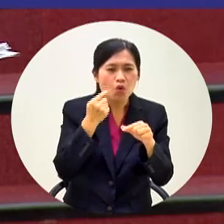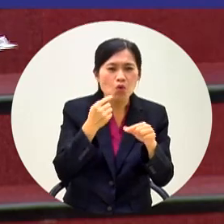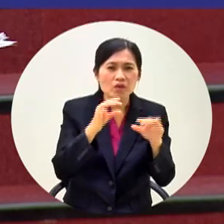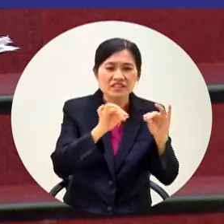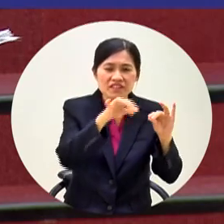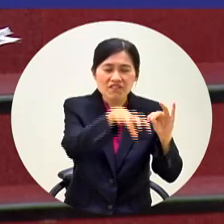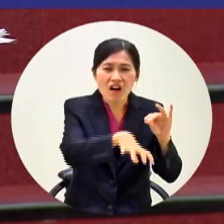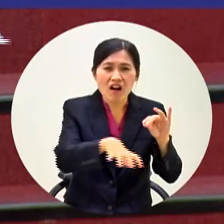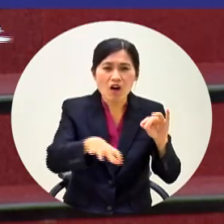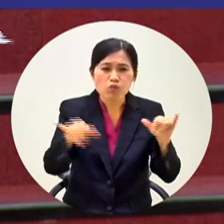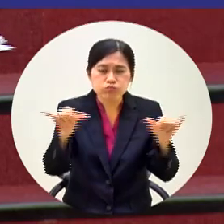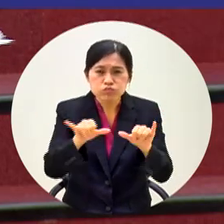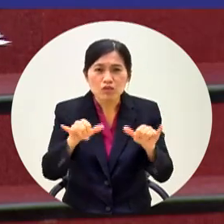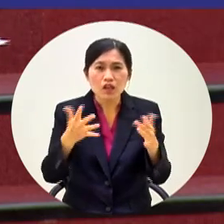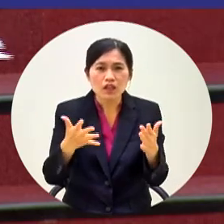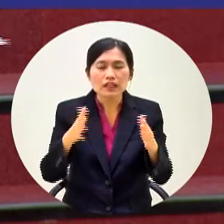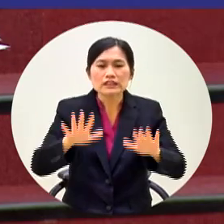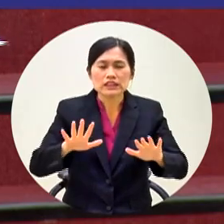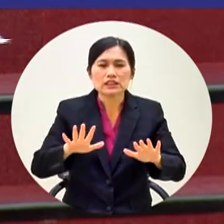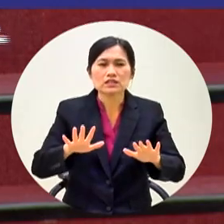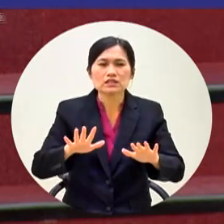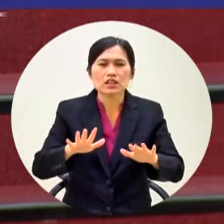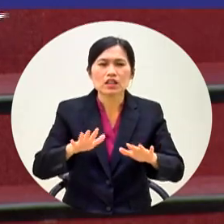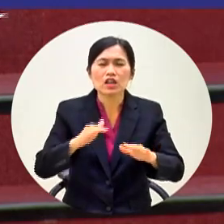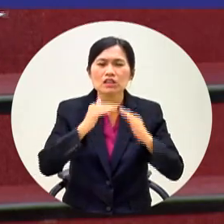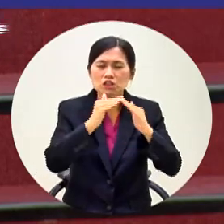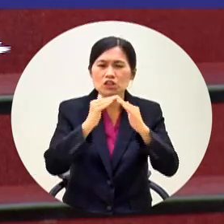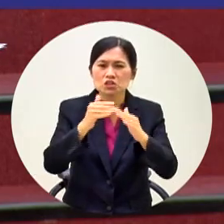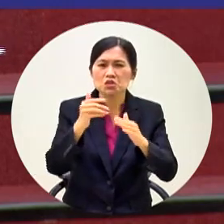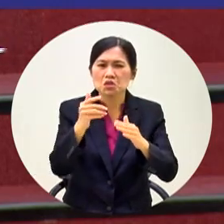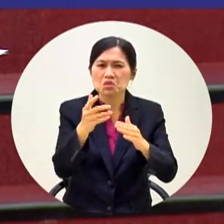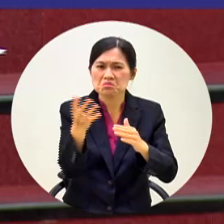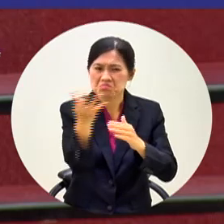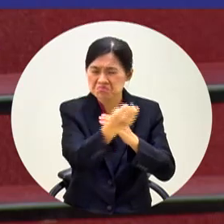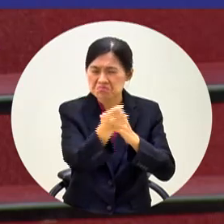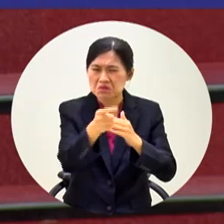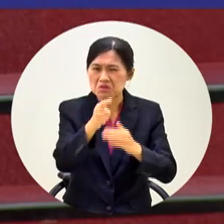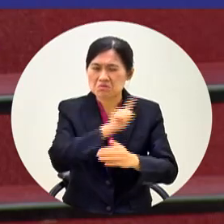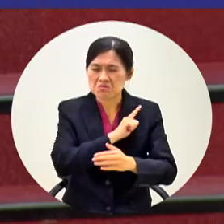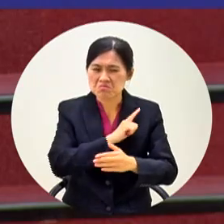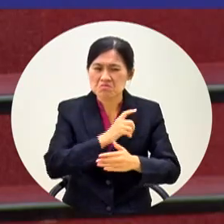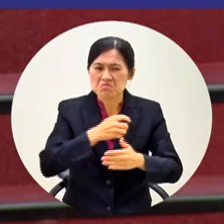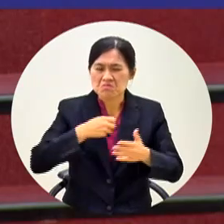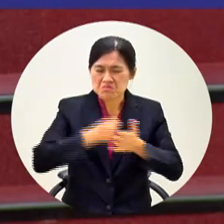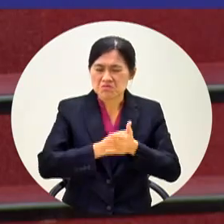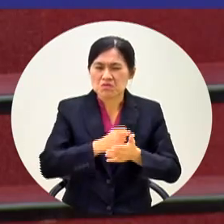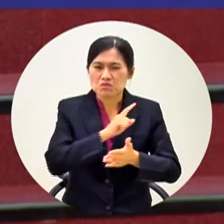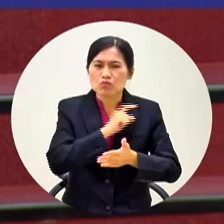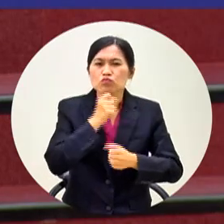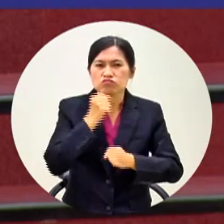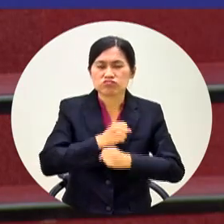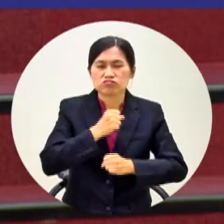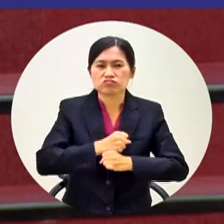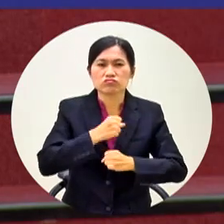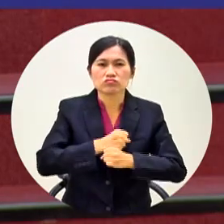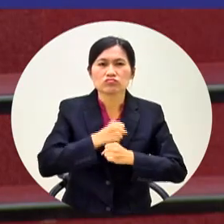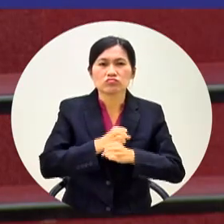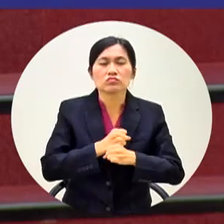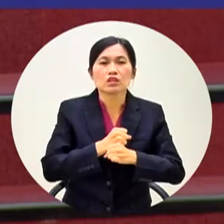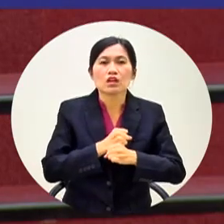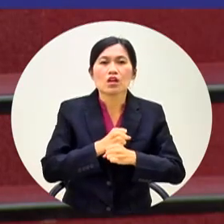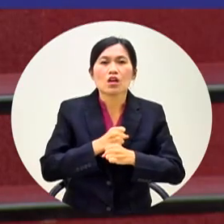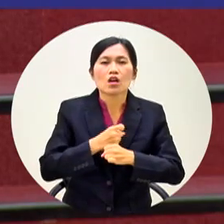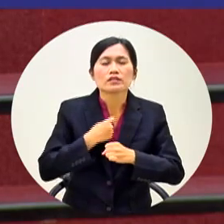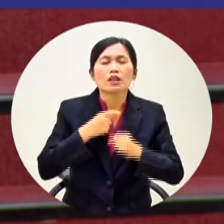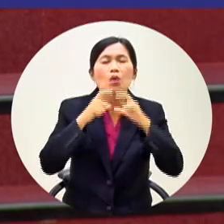经有几个县市是决定要自己做了，那市长你有这样的决心吗？在你回答之前，我先讲一下，其实